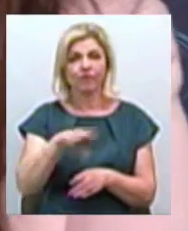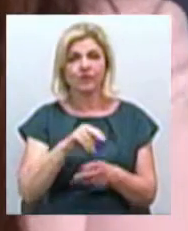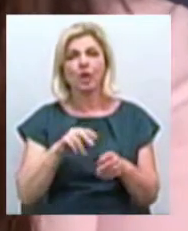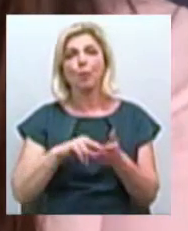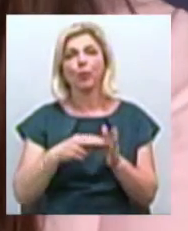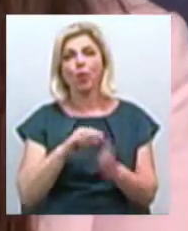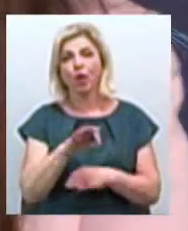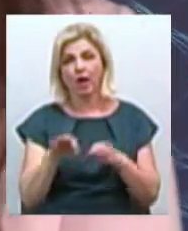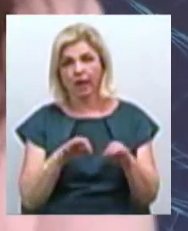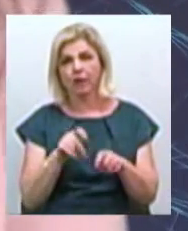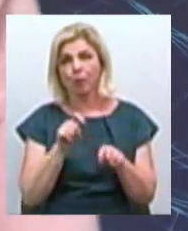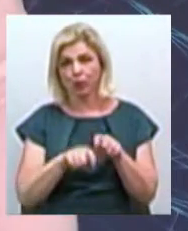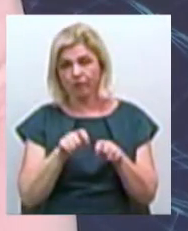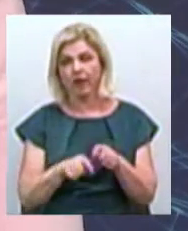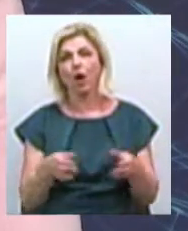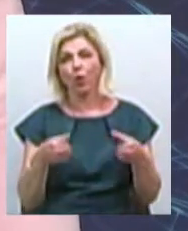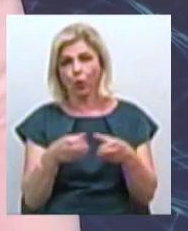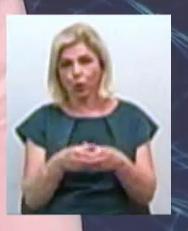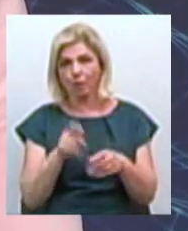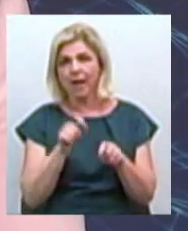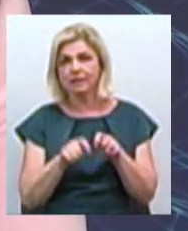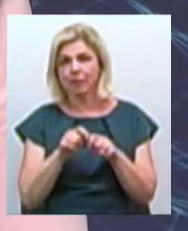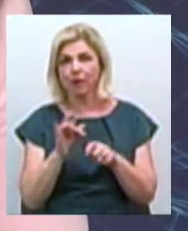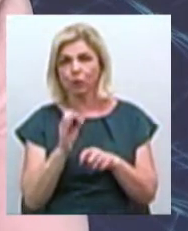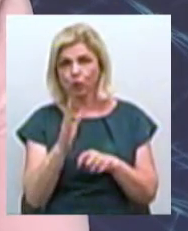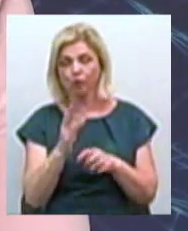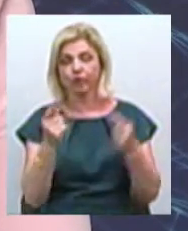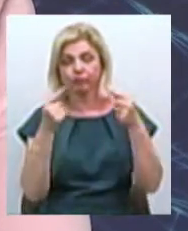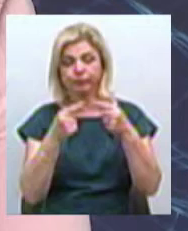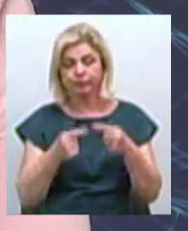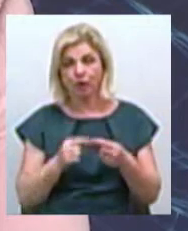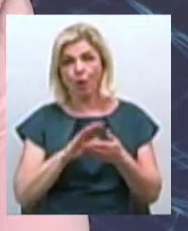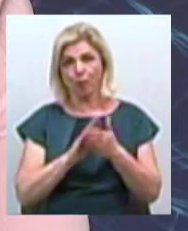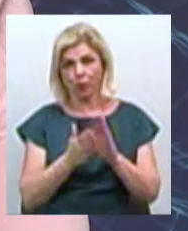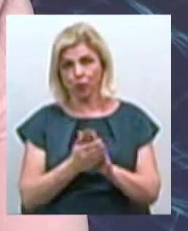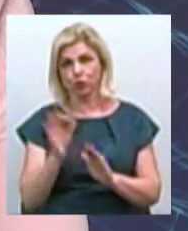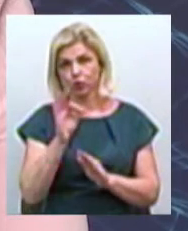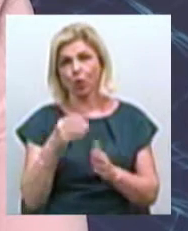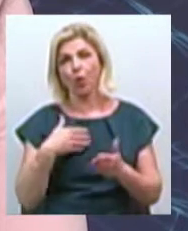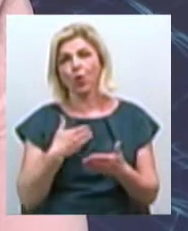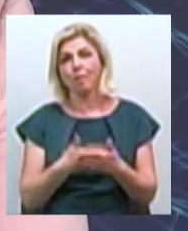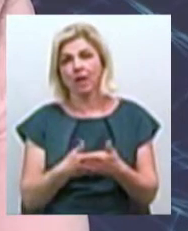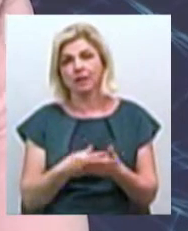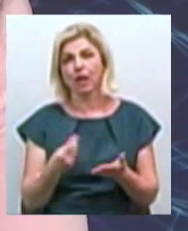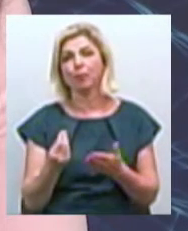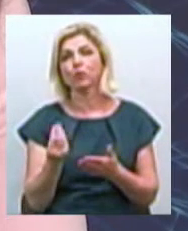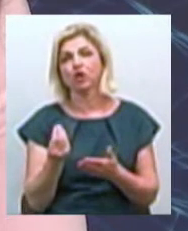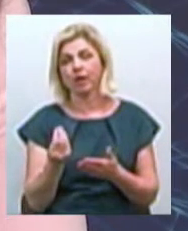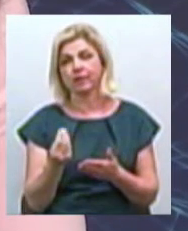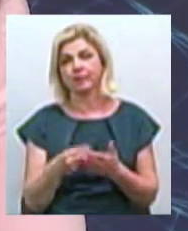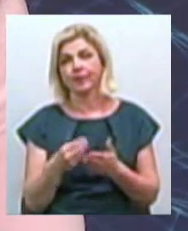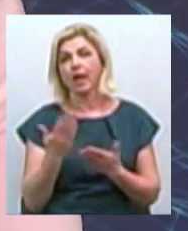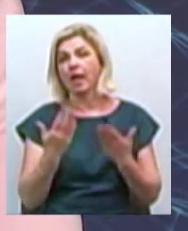перевіряються експертною групою на відповідність положенню про громадський бюджет. Якщо проєкти